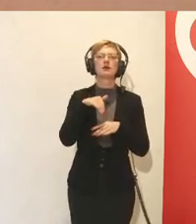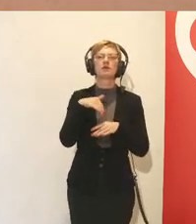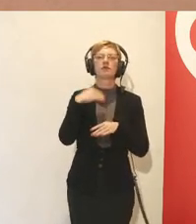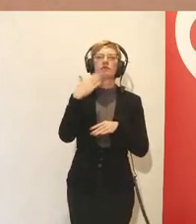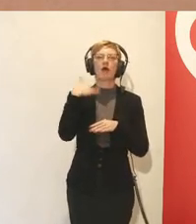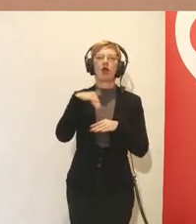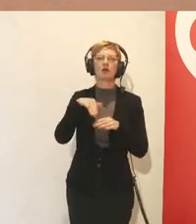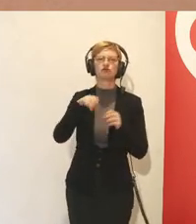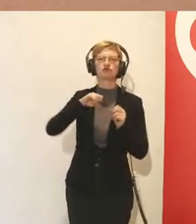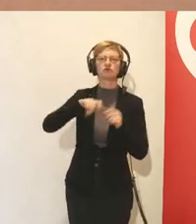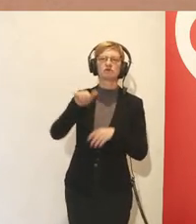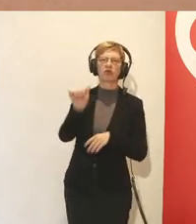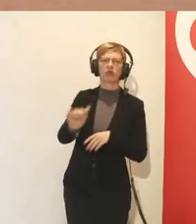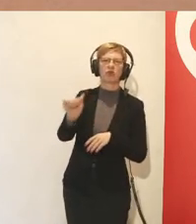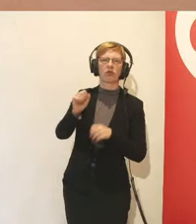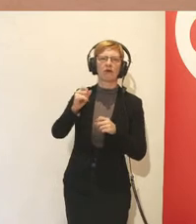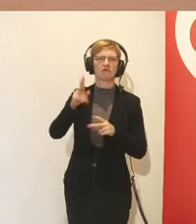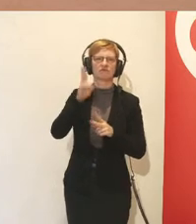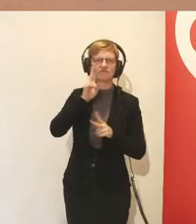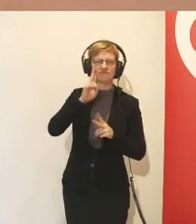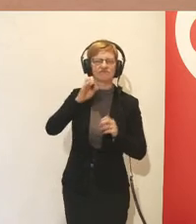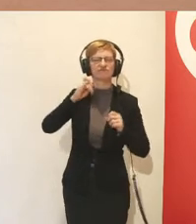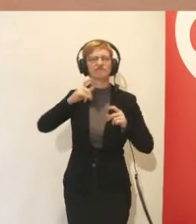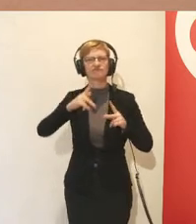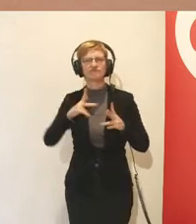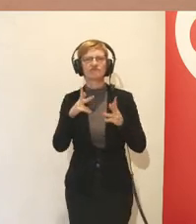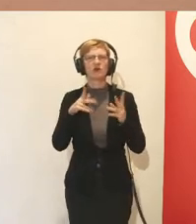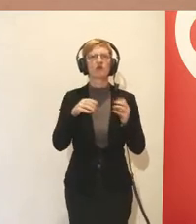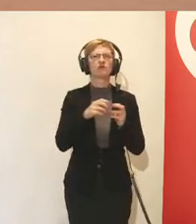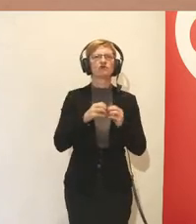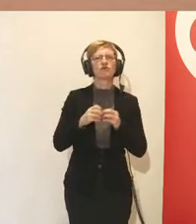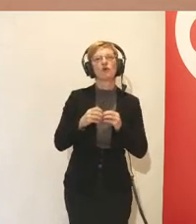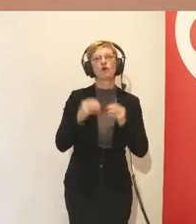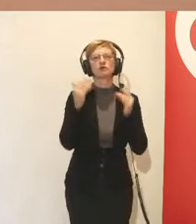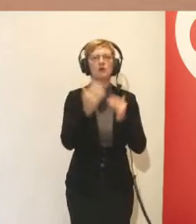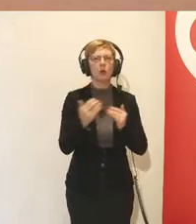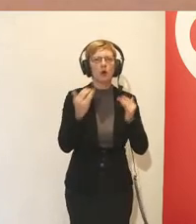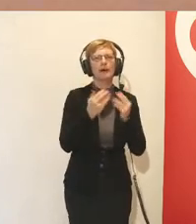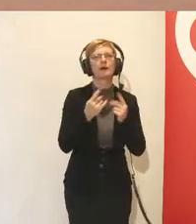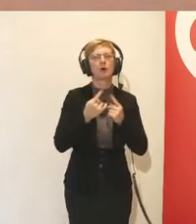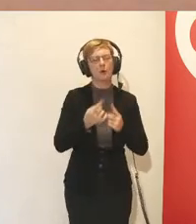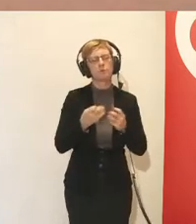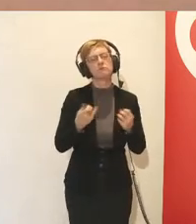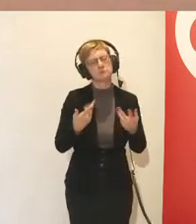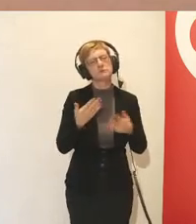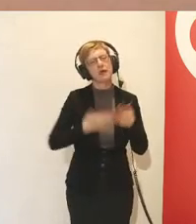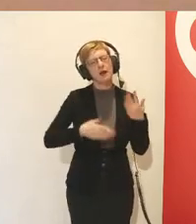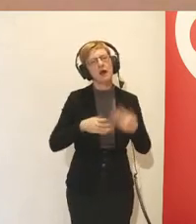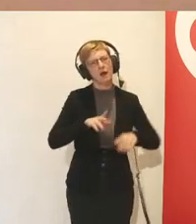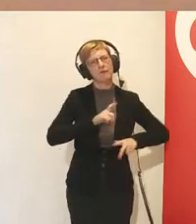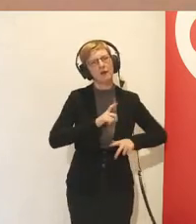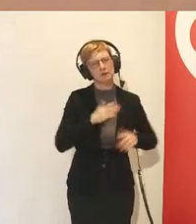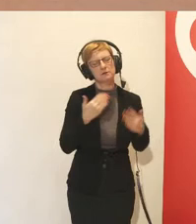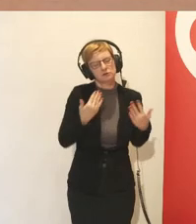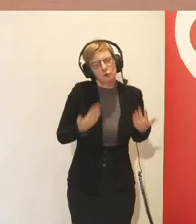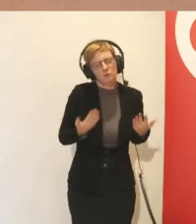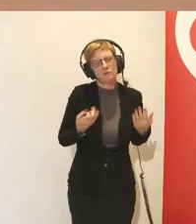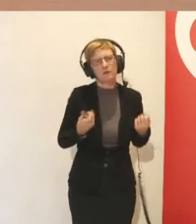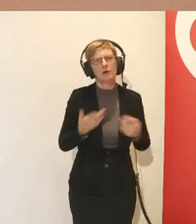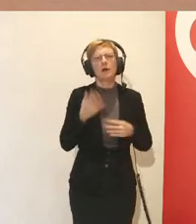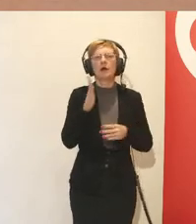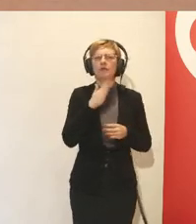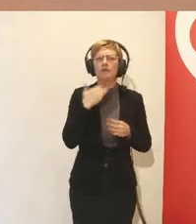durchaus erwarten müssen halt schauen wie das weitergeht wir haben viele antworten was noch nicht auch wenn es mehr werden